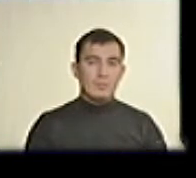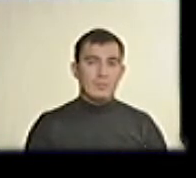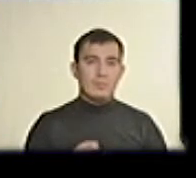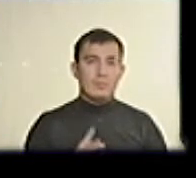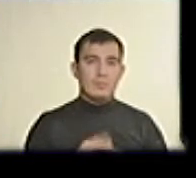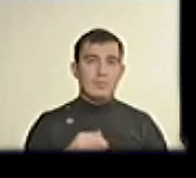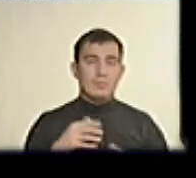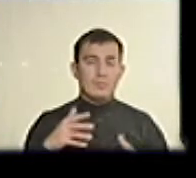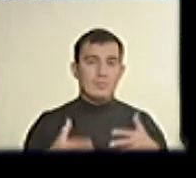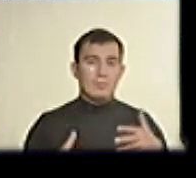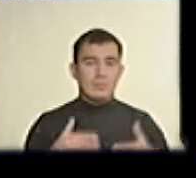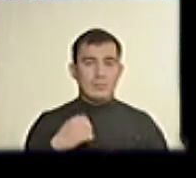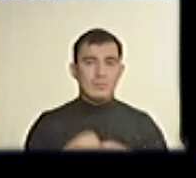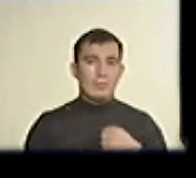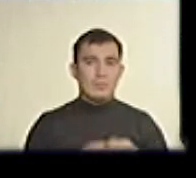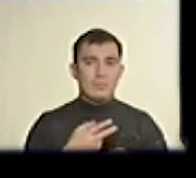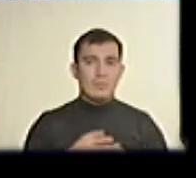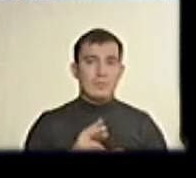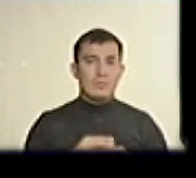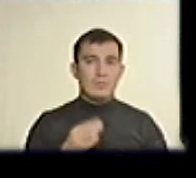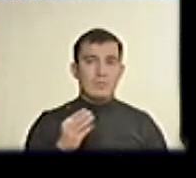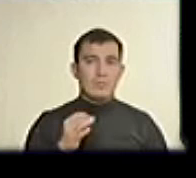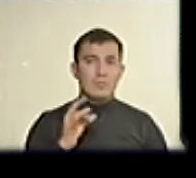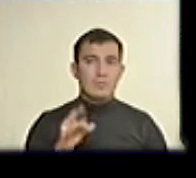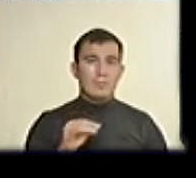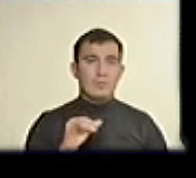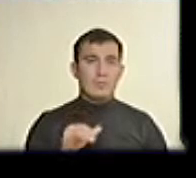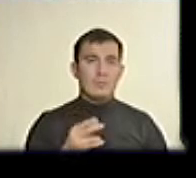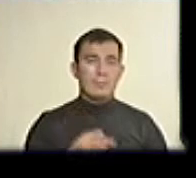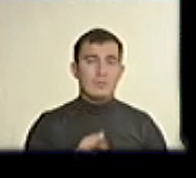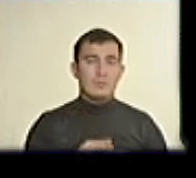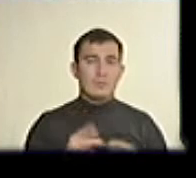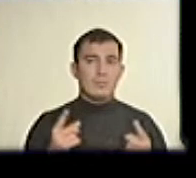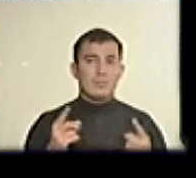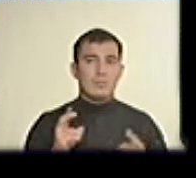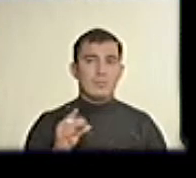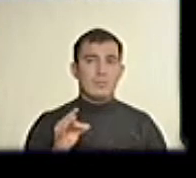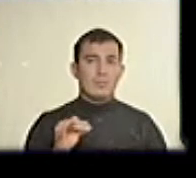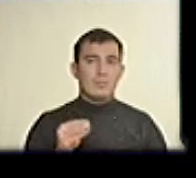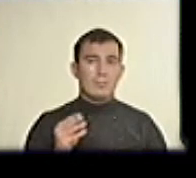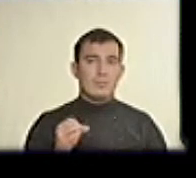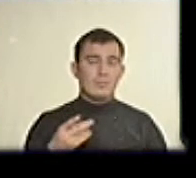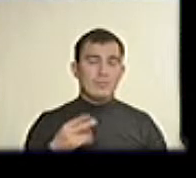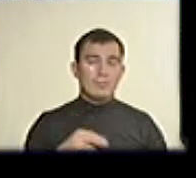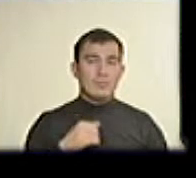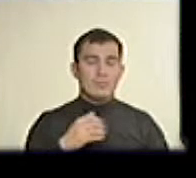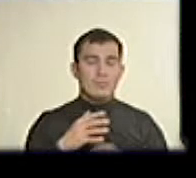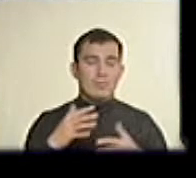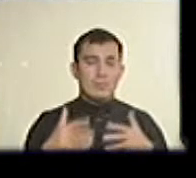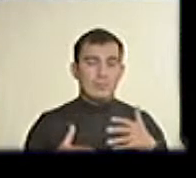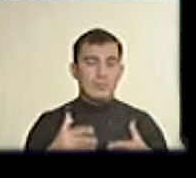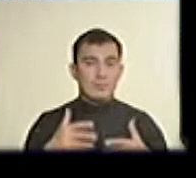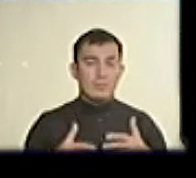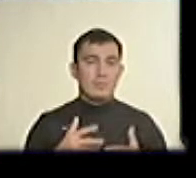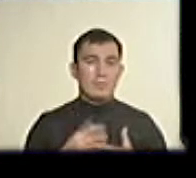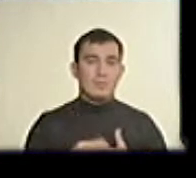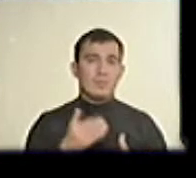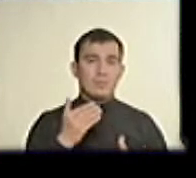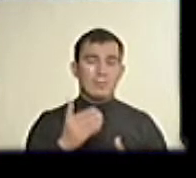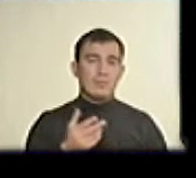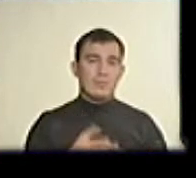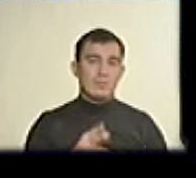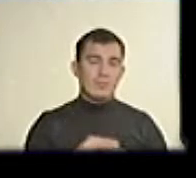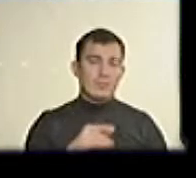ayiq tasvirida bu Rossiya, sher tasvirida esa biz Buyuk Britaniyani tasvirlashga harakat qilganmiz aziz o'quvchilar. Demak,